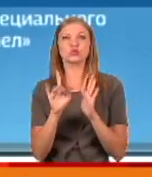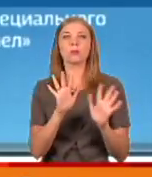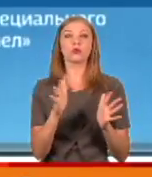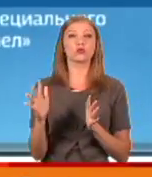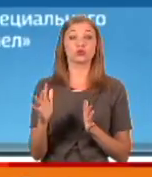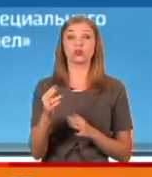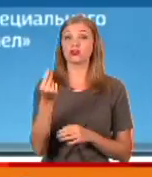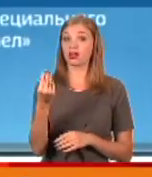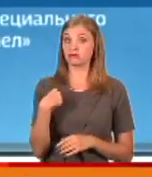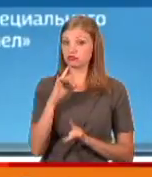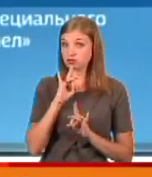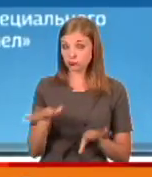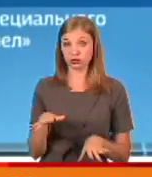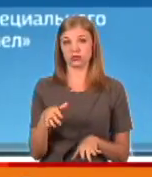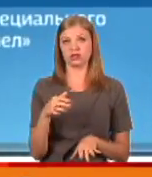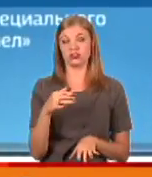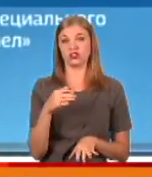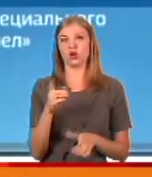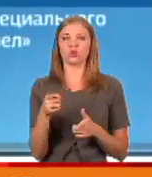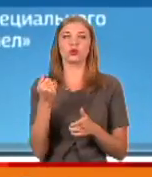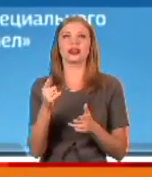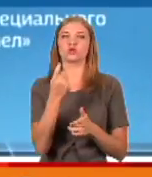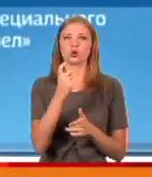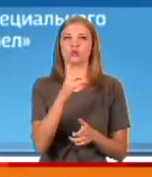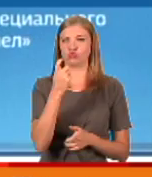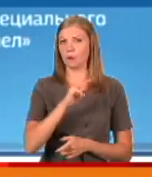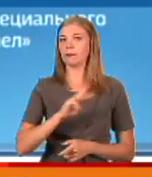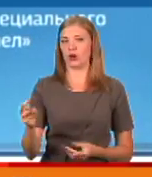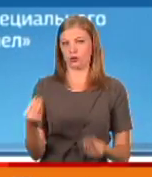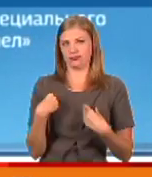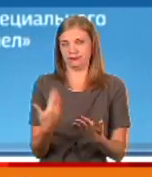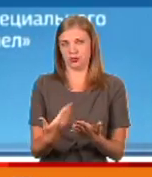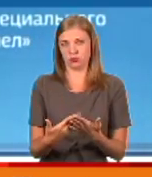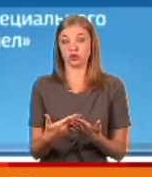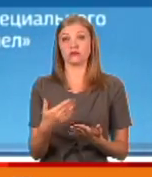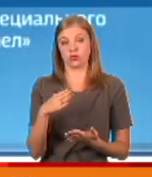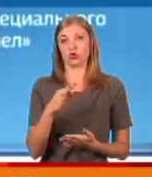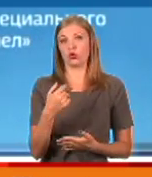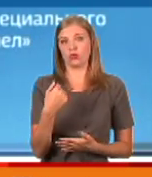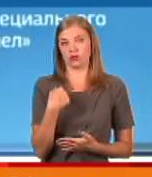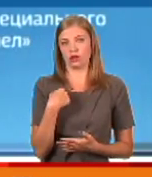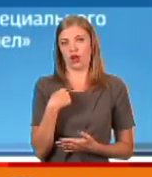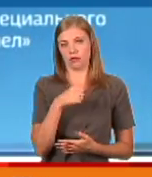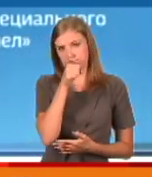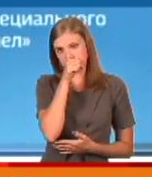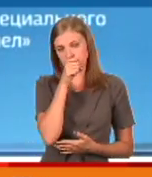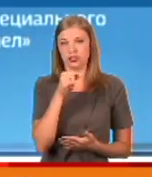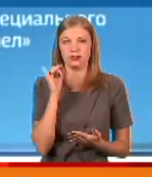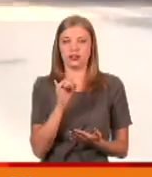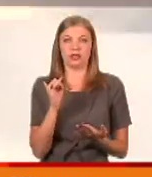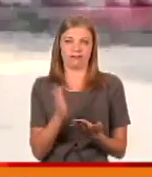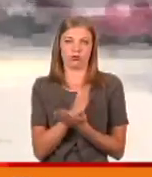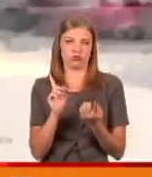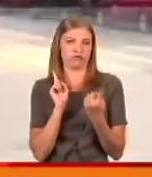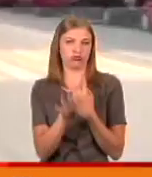происходит. Не дадут 100 рублей, ну или там большую сумму, 100 миллионов там, допустим, да, то я и помолчу, и вообще мимо